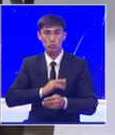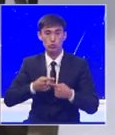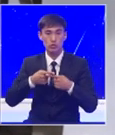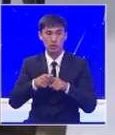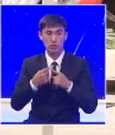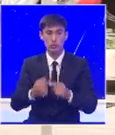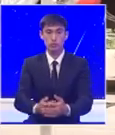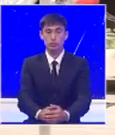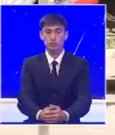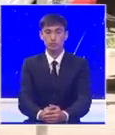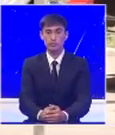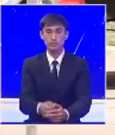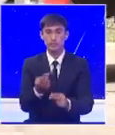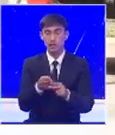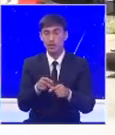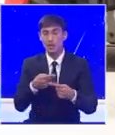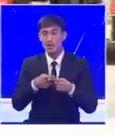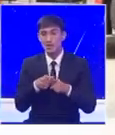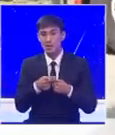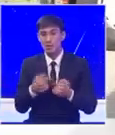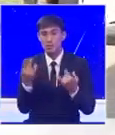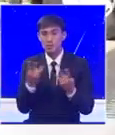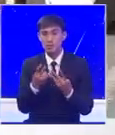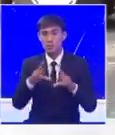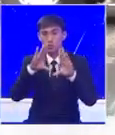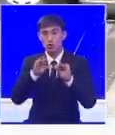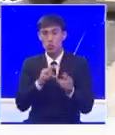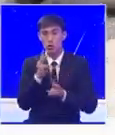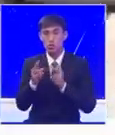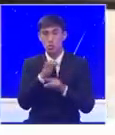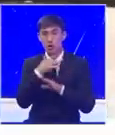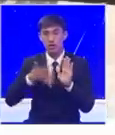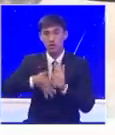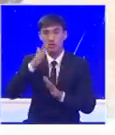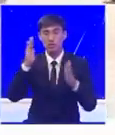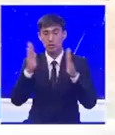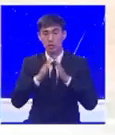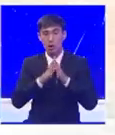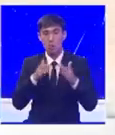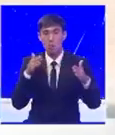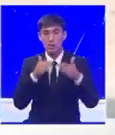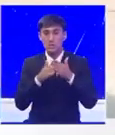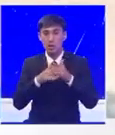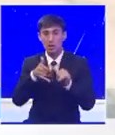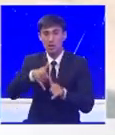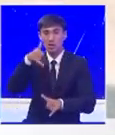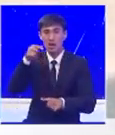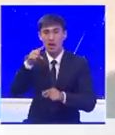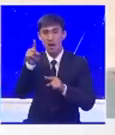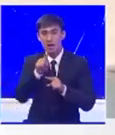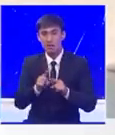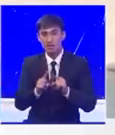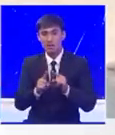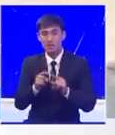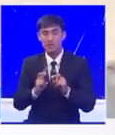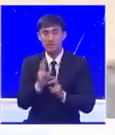технику. Данная техника предназначена для тушения пожара в многоэтажных домах. Максимальная длина лестницы 32 метра.